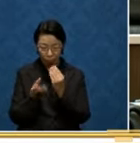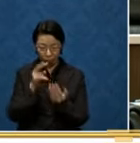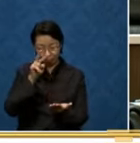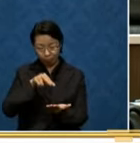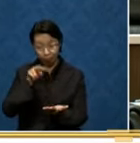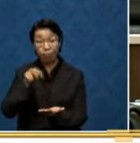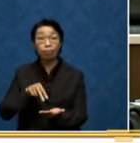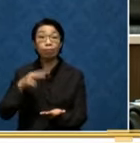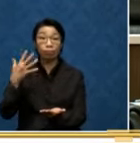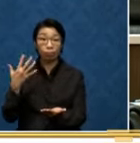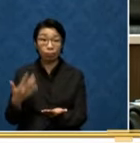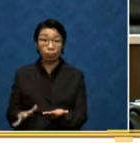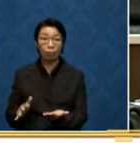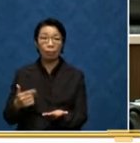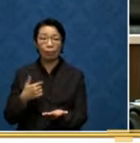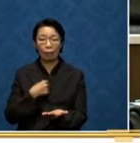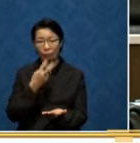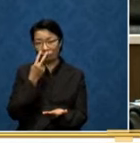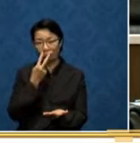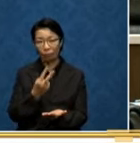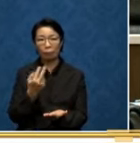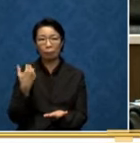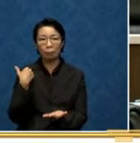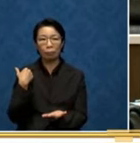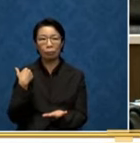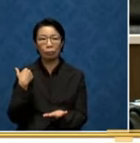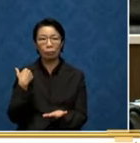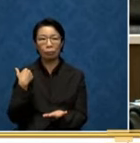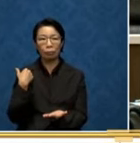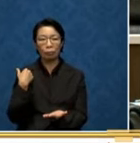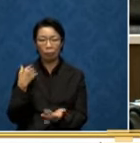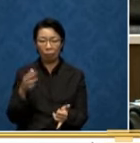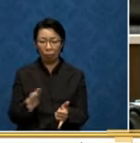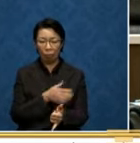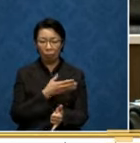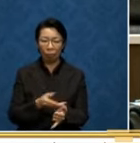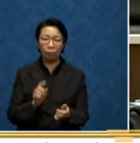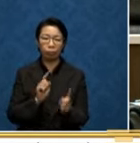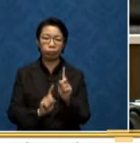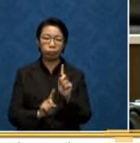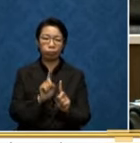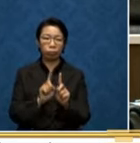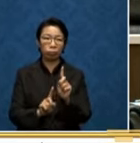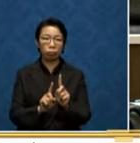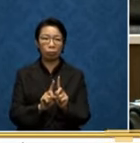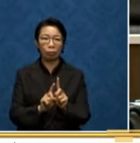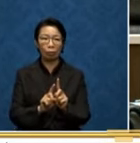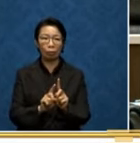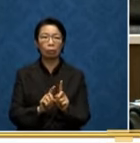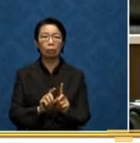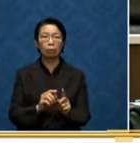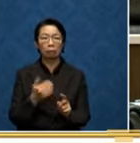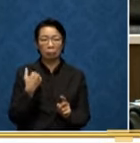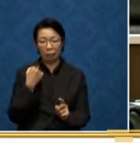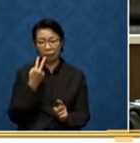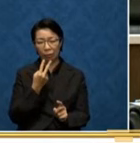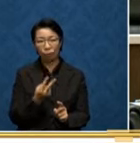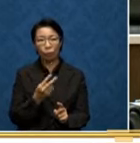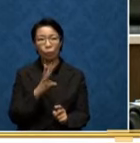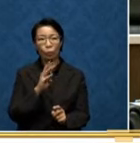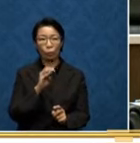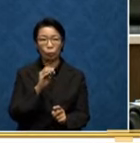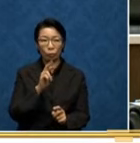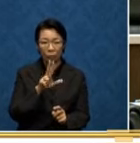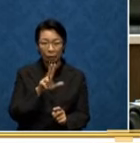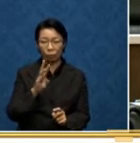านะครับก็จะเห็นว่าแนวโน้มการเกิดเหตุในปี 63-64 เนี่ยก็ดูว่าไม่ได้มีการลด